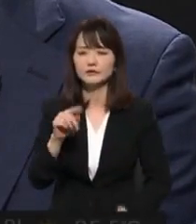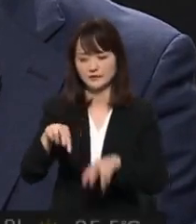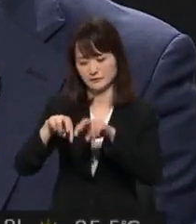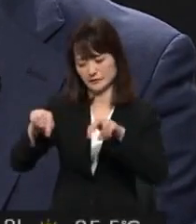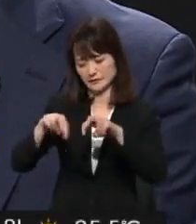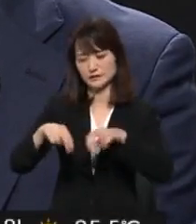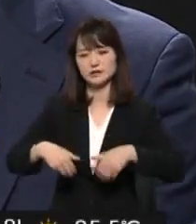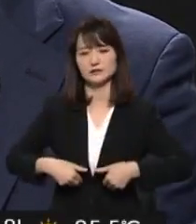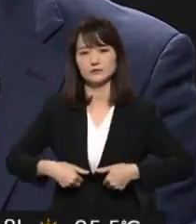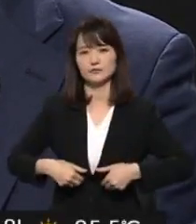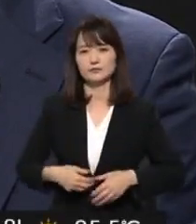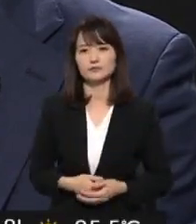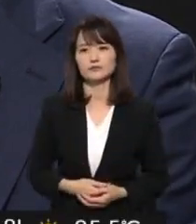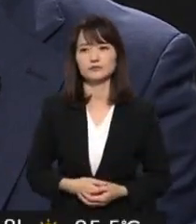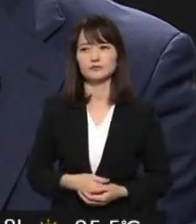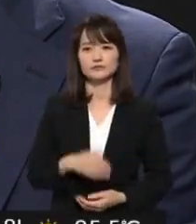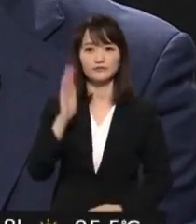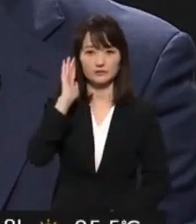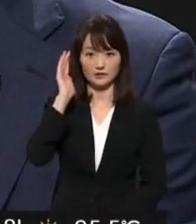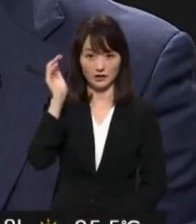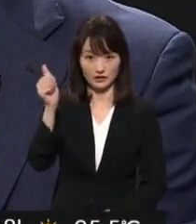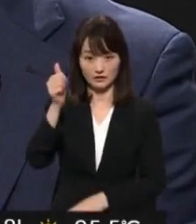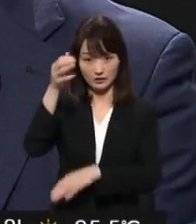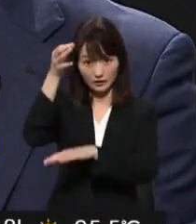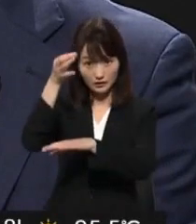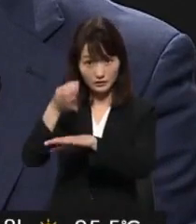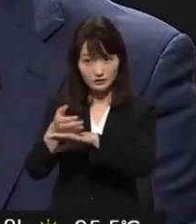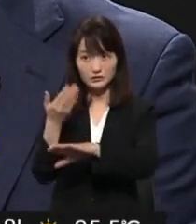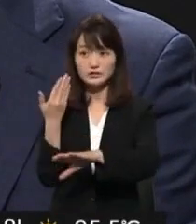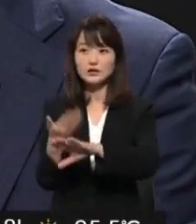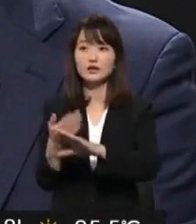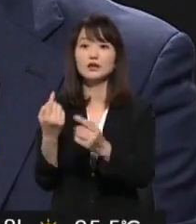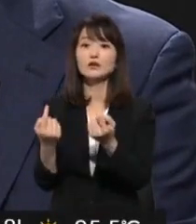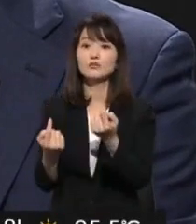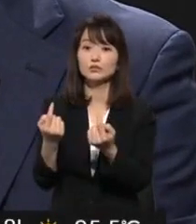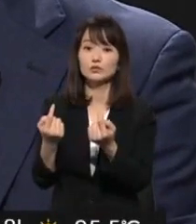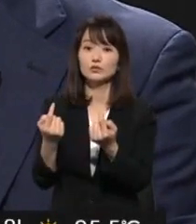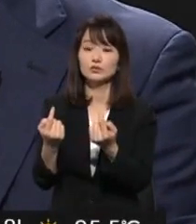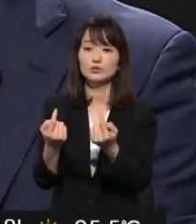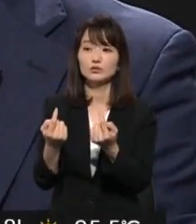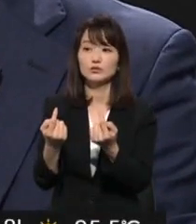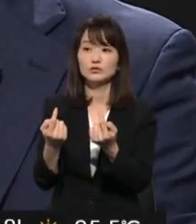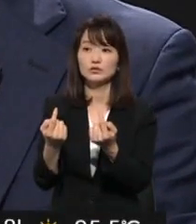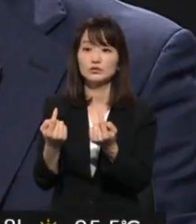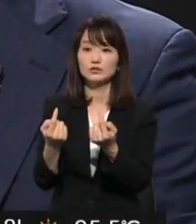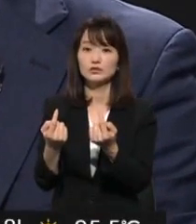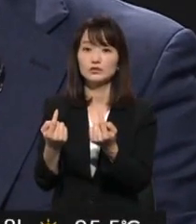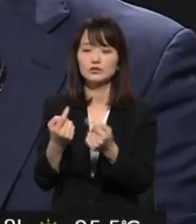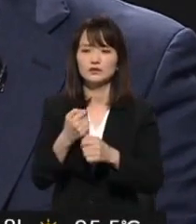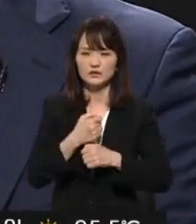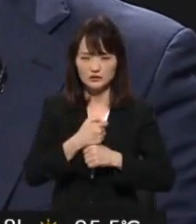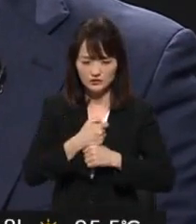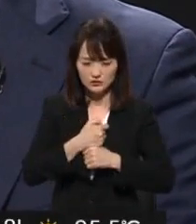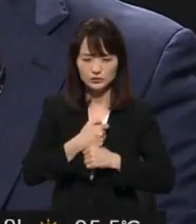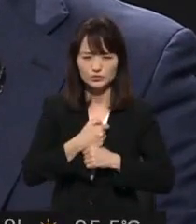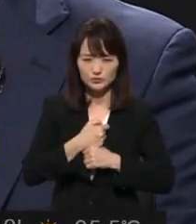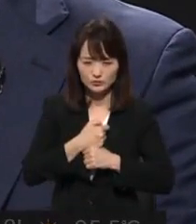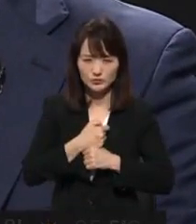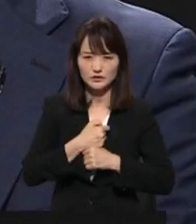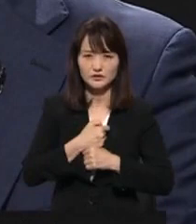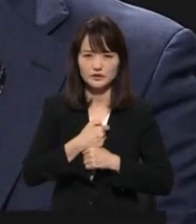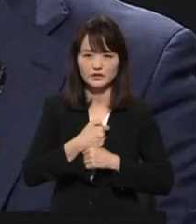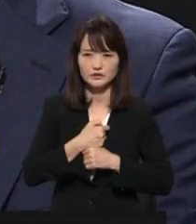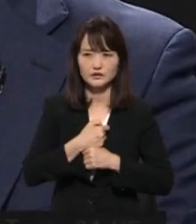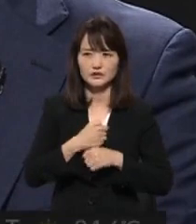그래서 대통령의 사과는 다른 어떤 부분보다도 어 조금은 이제 신중하다는 측면에서 저는